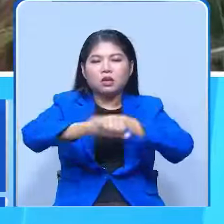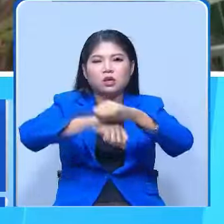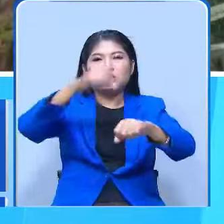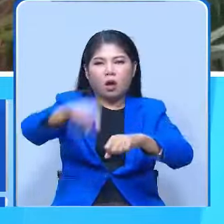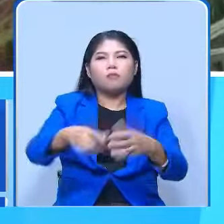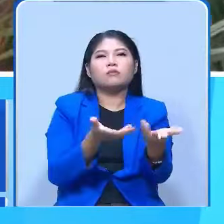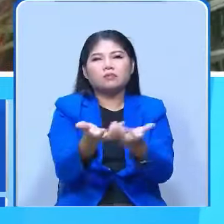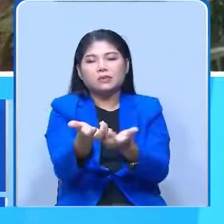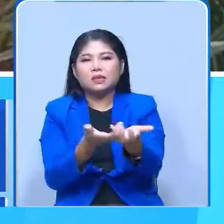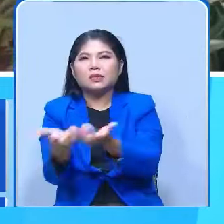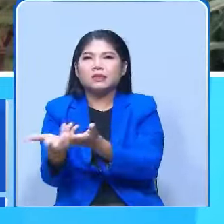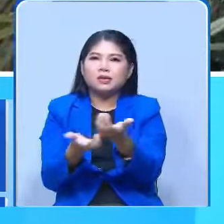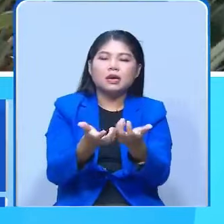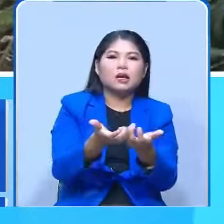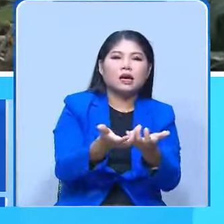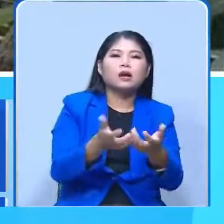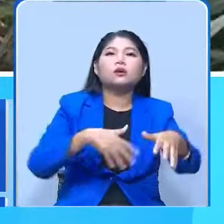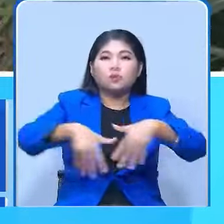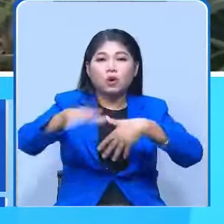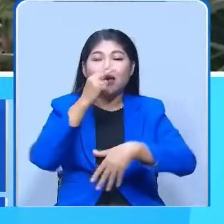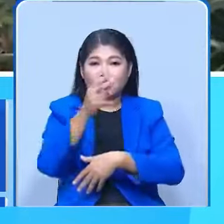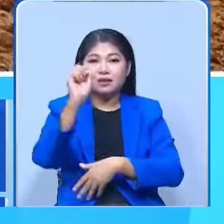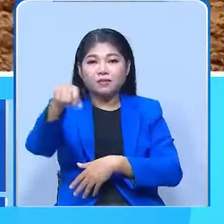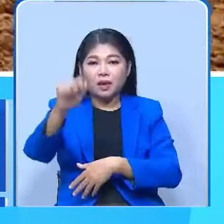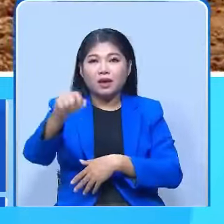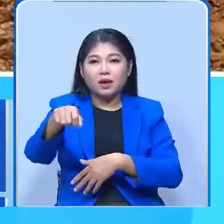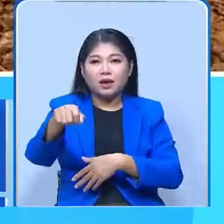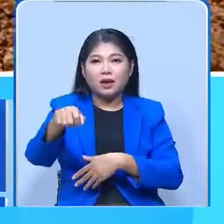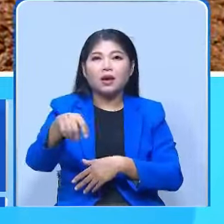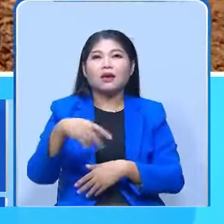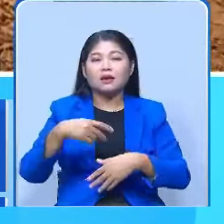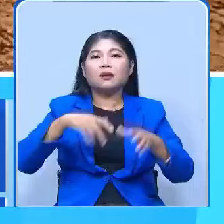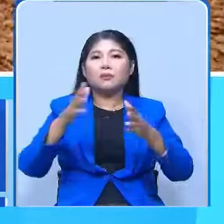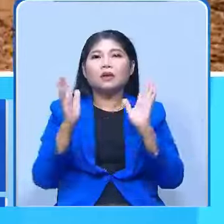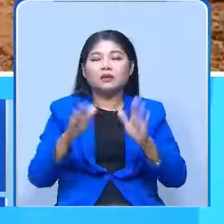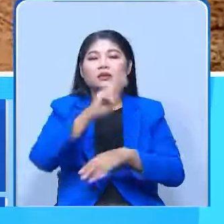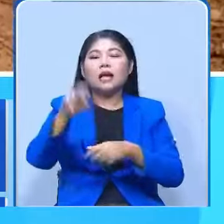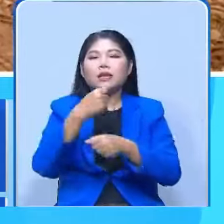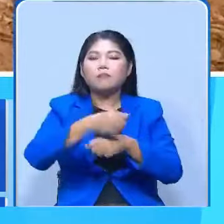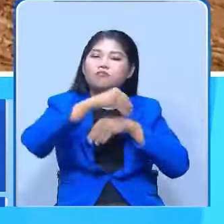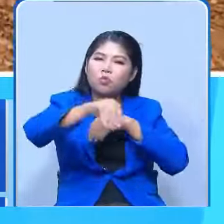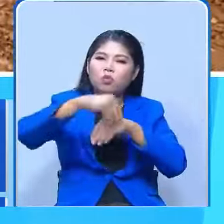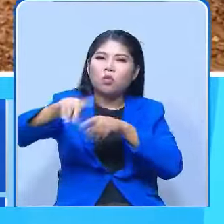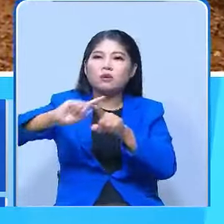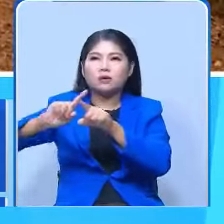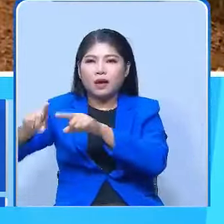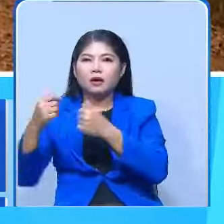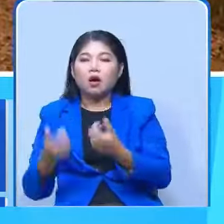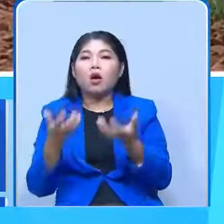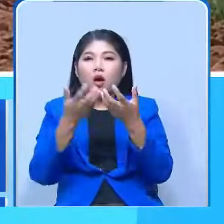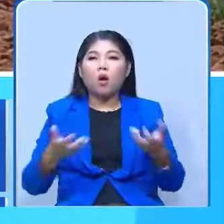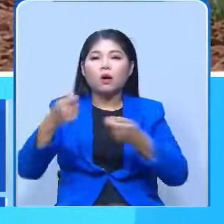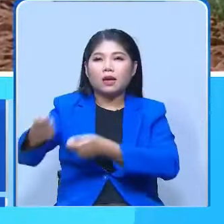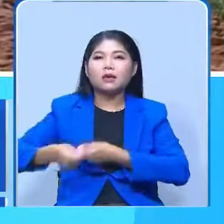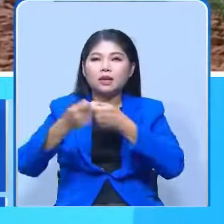เป็นบ่อเพราะว่าชาวบ้านเนี่ยเห็นไหมถ้าดูจากสองข้างทางเราก็รู้เป็นพื้นที่การเกษตรแล้วเขาก็จะใช้เส้นทางนี้ลำเลียงผลผลิ